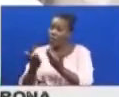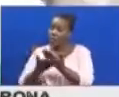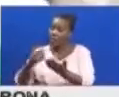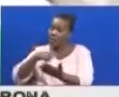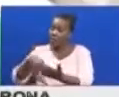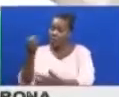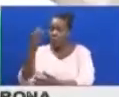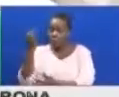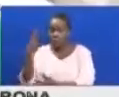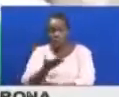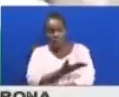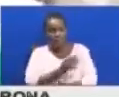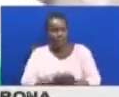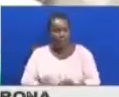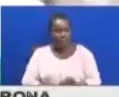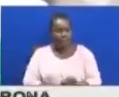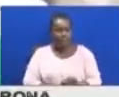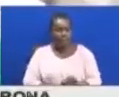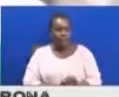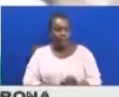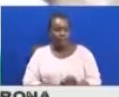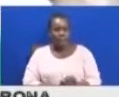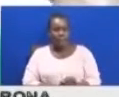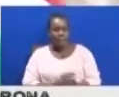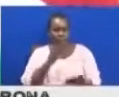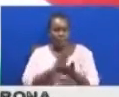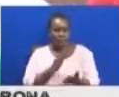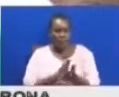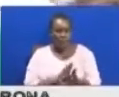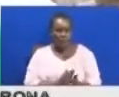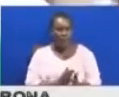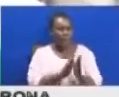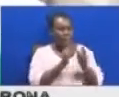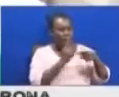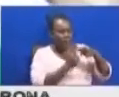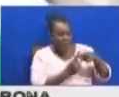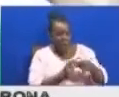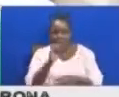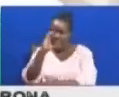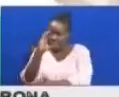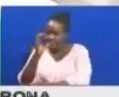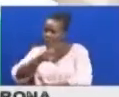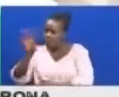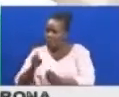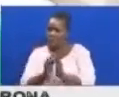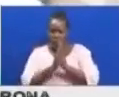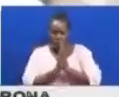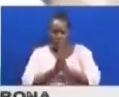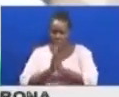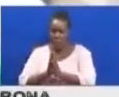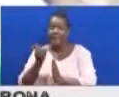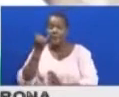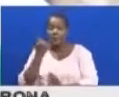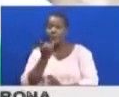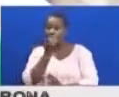corona. Maombi haya baba yamekwenda vizuri sana, kwa sababu makanisa yote, misikiti yote na kila mahali unaona kabisa watu wako very serious, kwa sababu